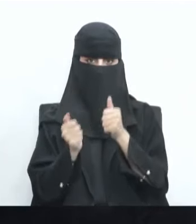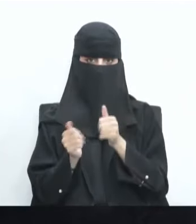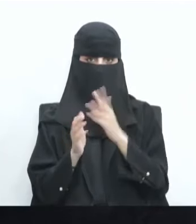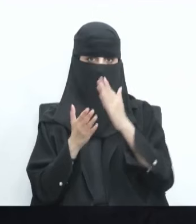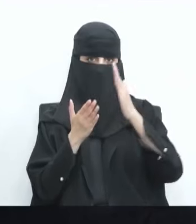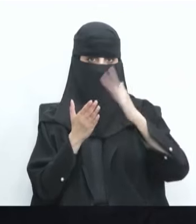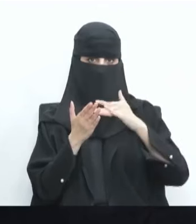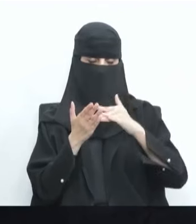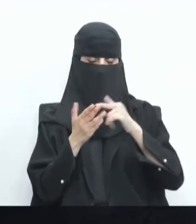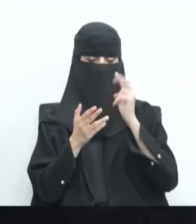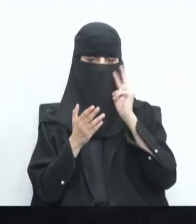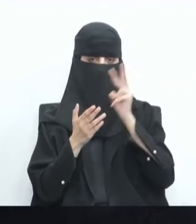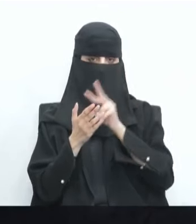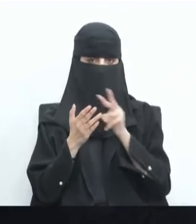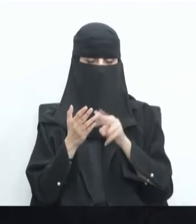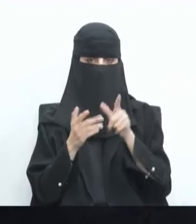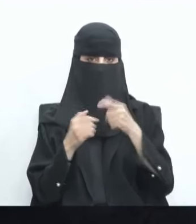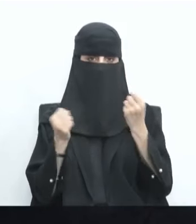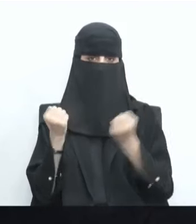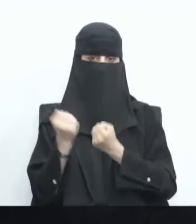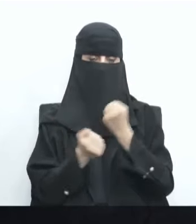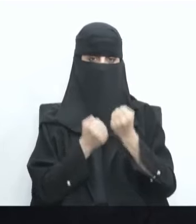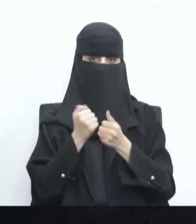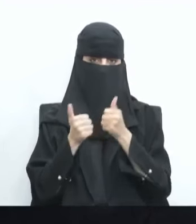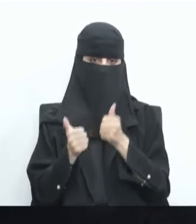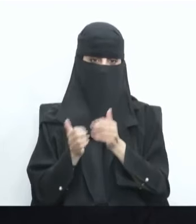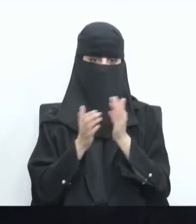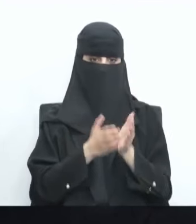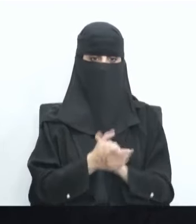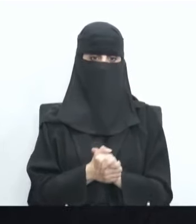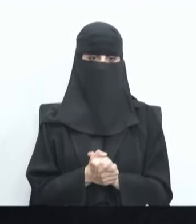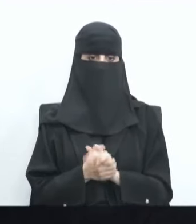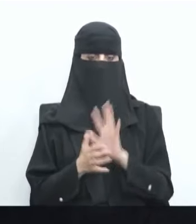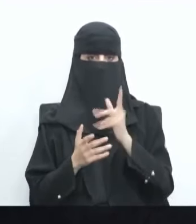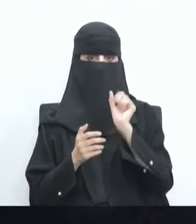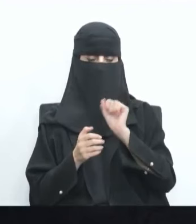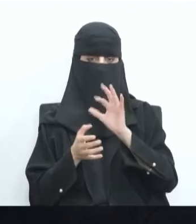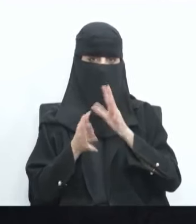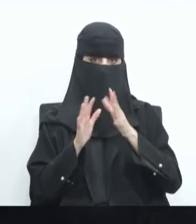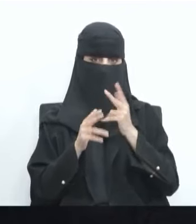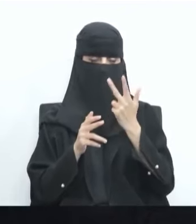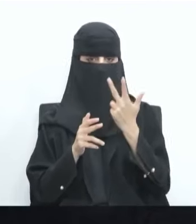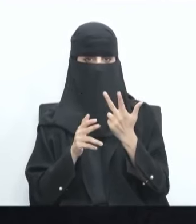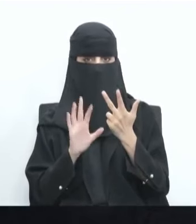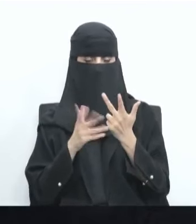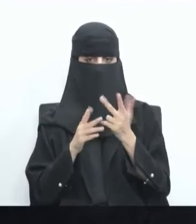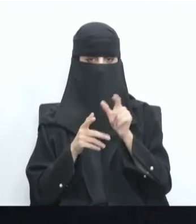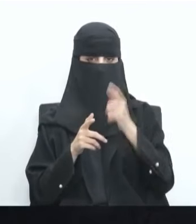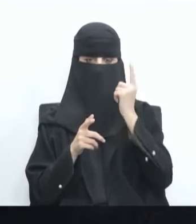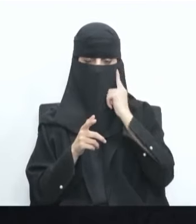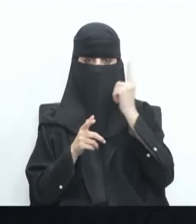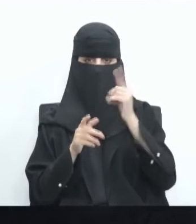نقاط كامله فان استماعكم جيد وان حصلتم على ثمان نقاط